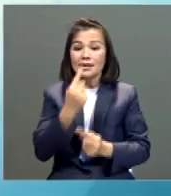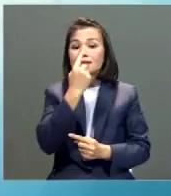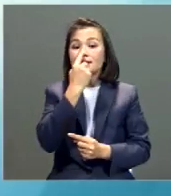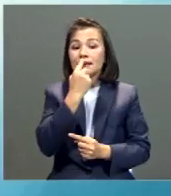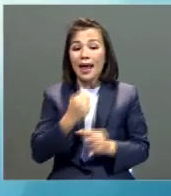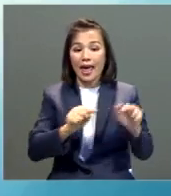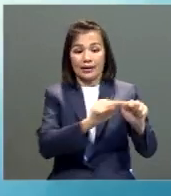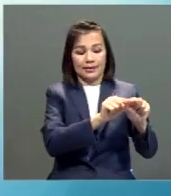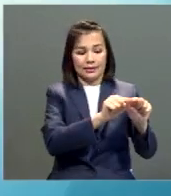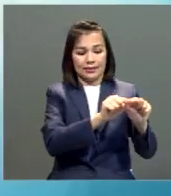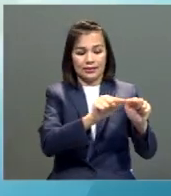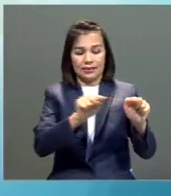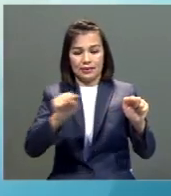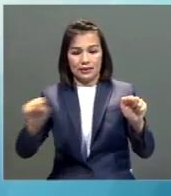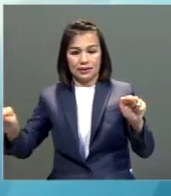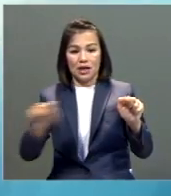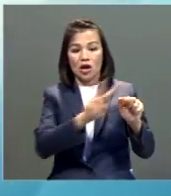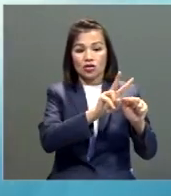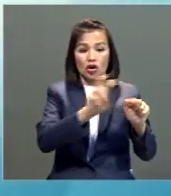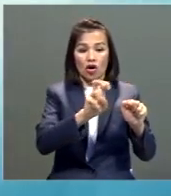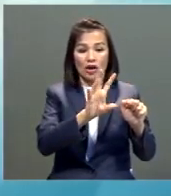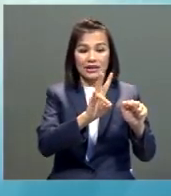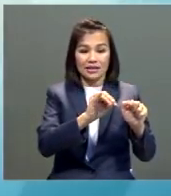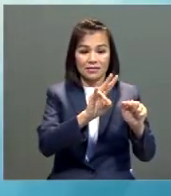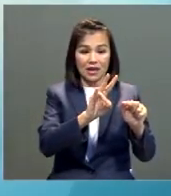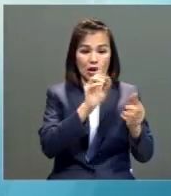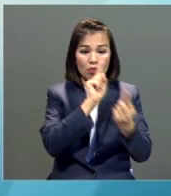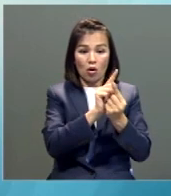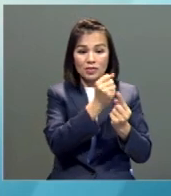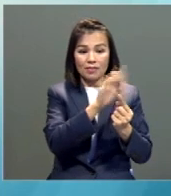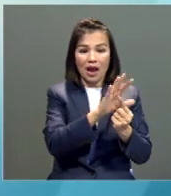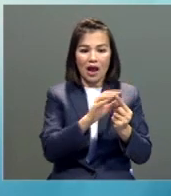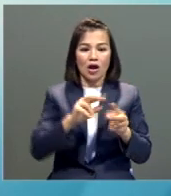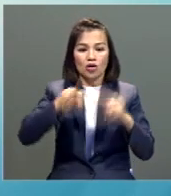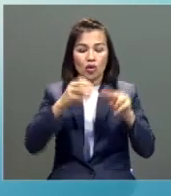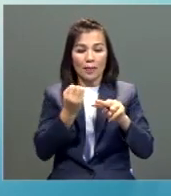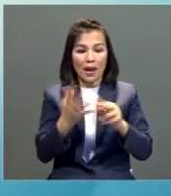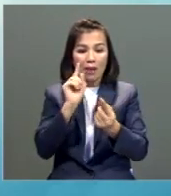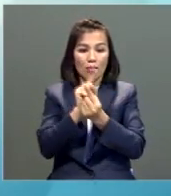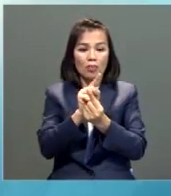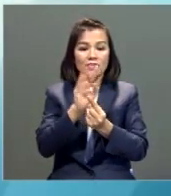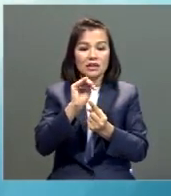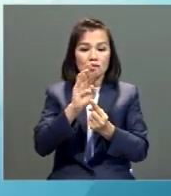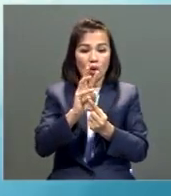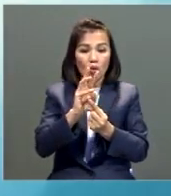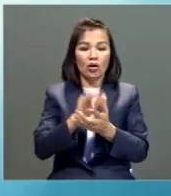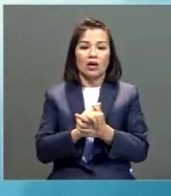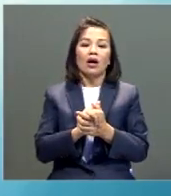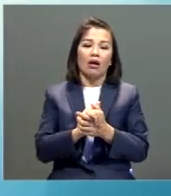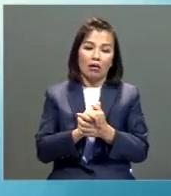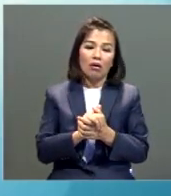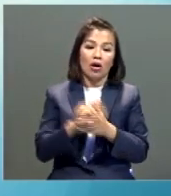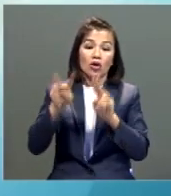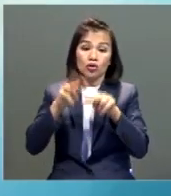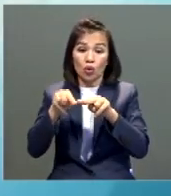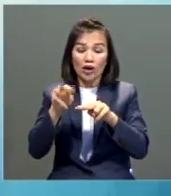ครับถ้าตรวจ277เจอ15ตรวจเยอะหน่อยเจอ46นะครับตรวจเข้าไป998ตรว